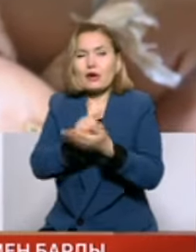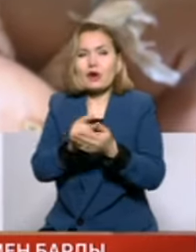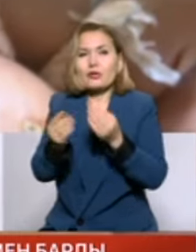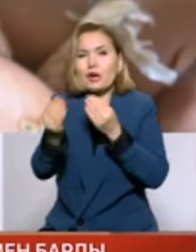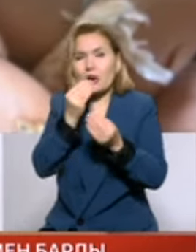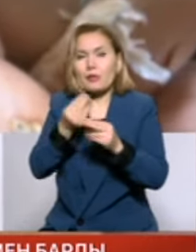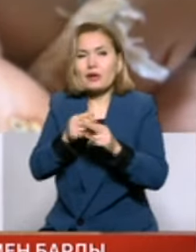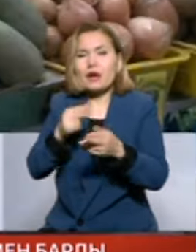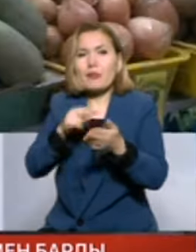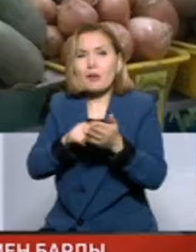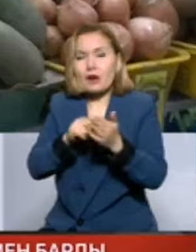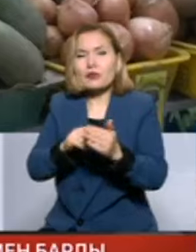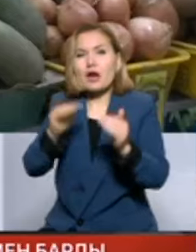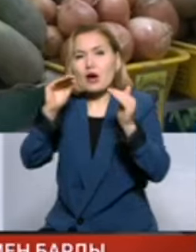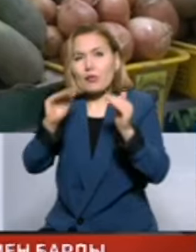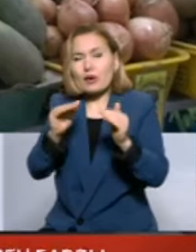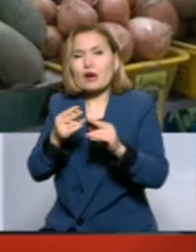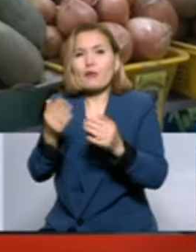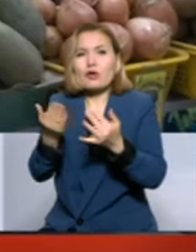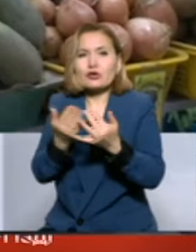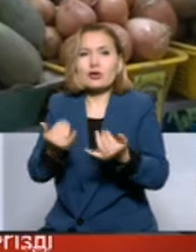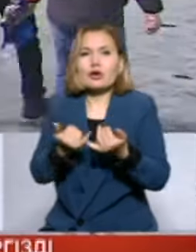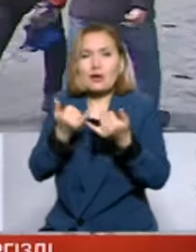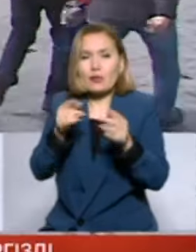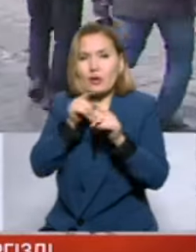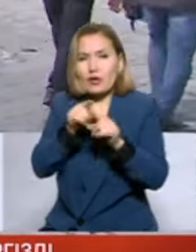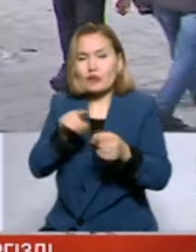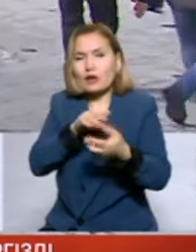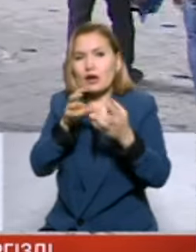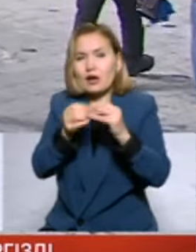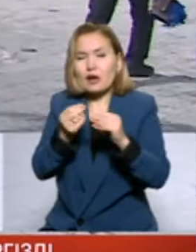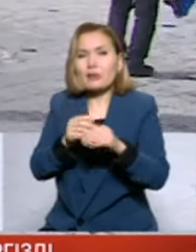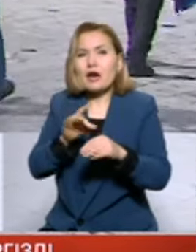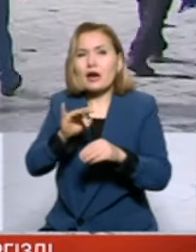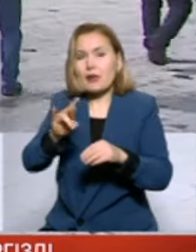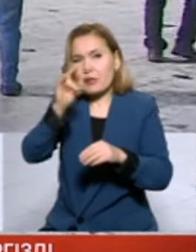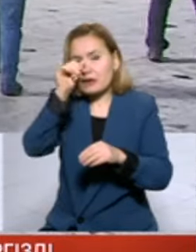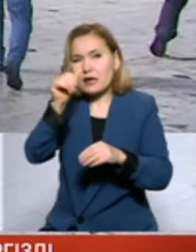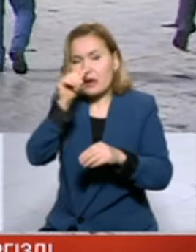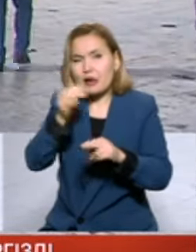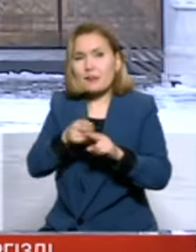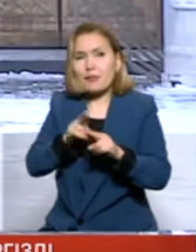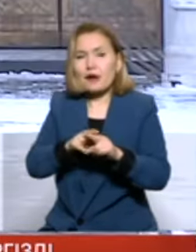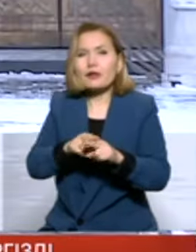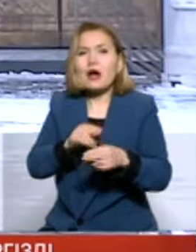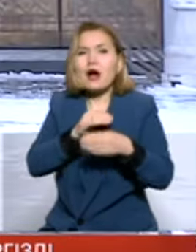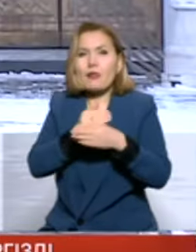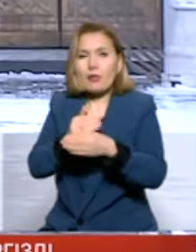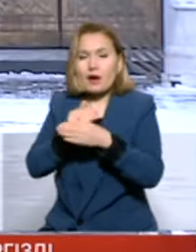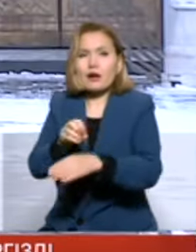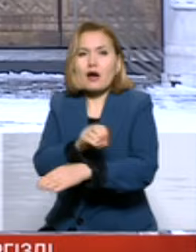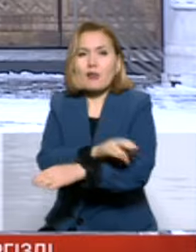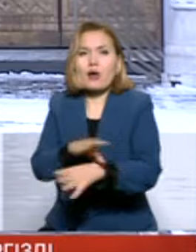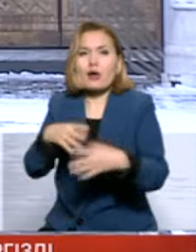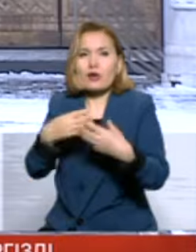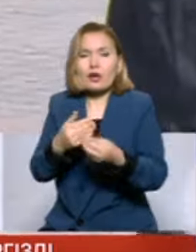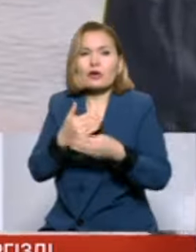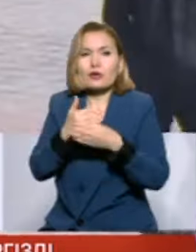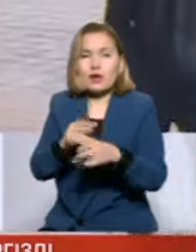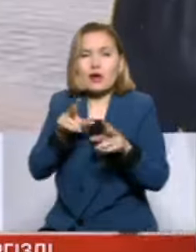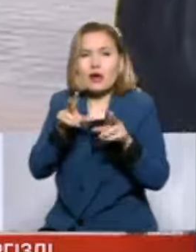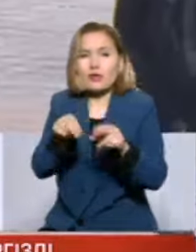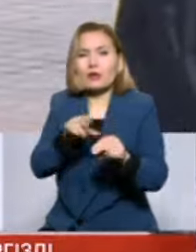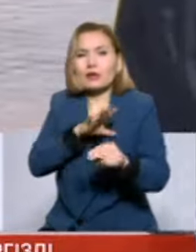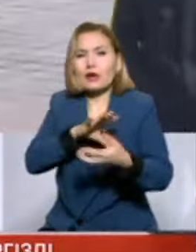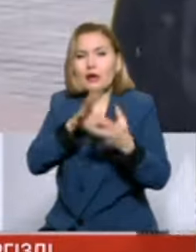бар азық-түліктің бағасына мүмкіндігінше жеңілдік жасауға үндеді. Бұдан бөлек Рамазан айында зекет қоры бірқатар қайырымдылық шарасын ұйымдастыратынын жеткізді.